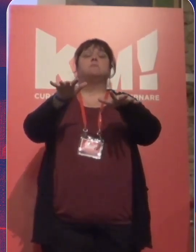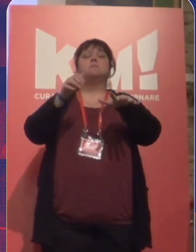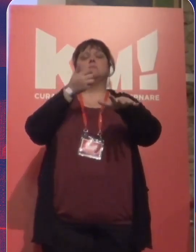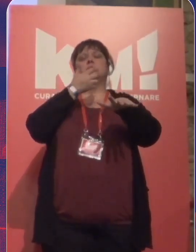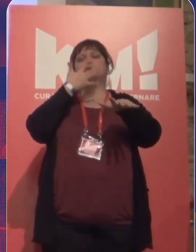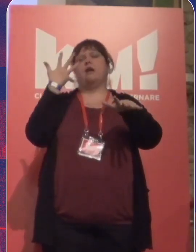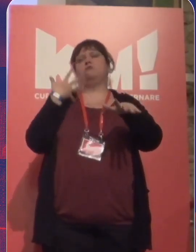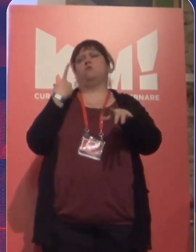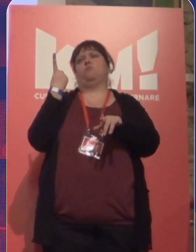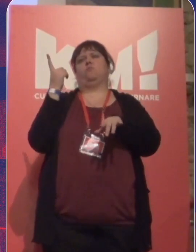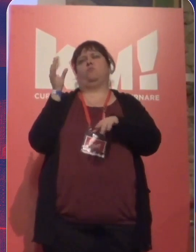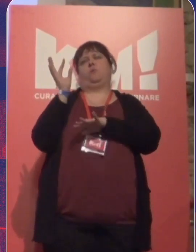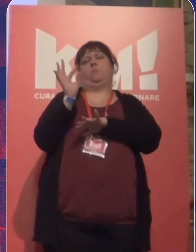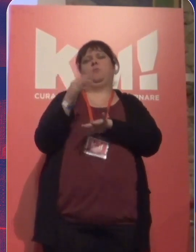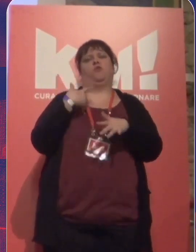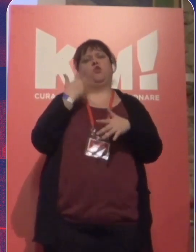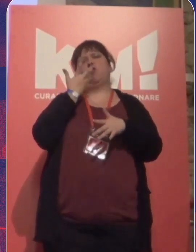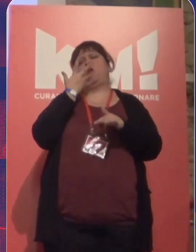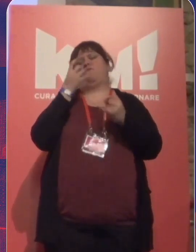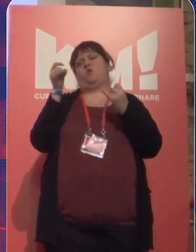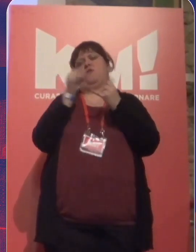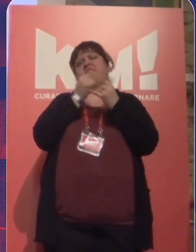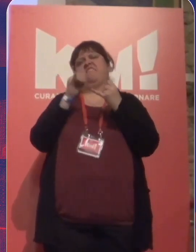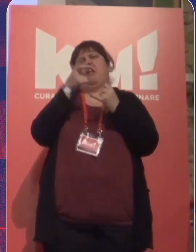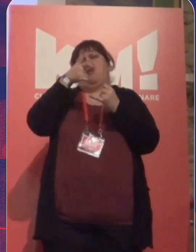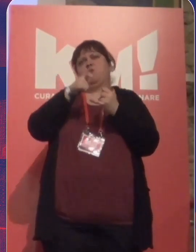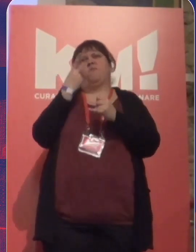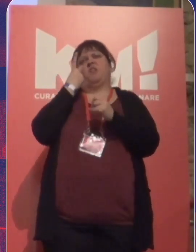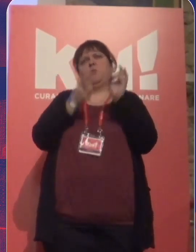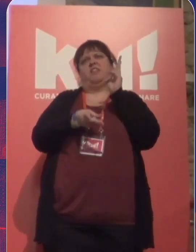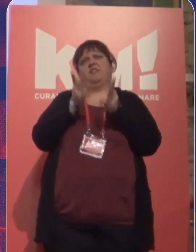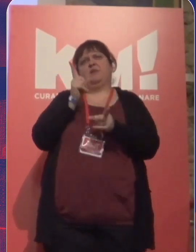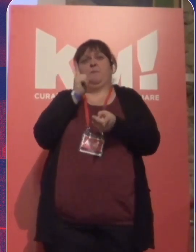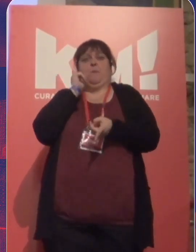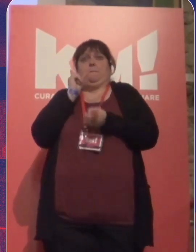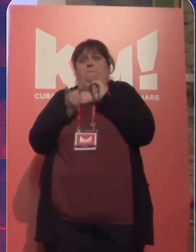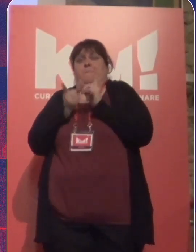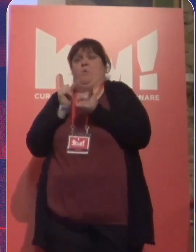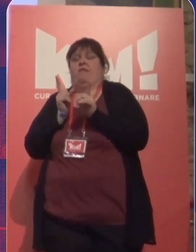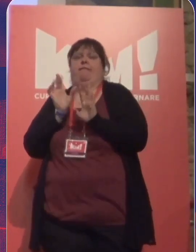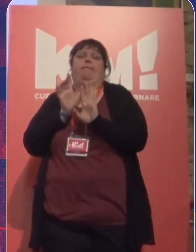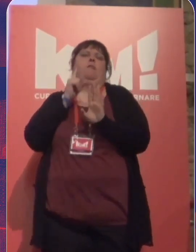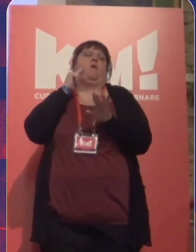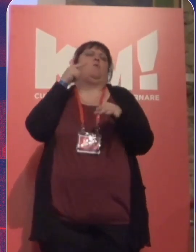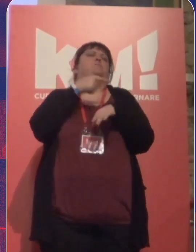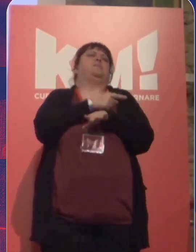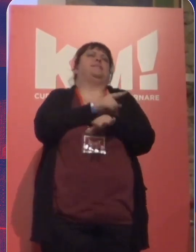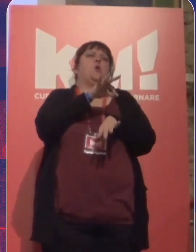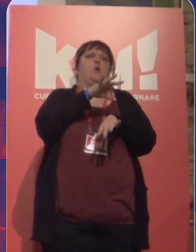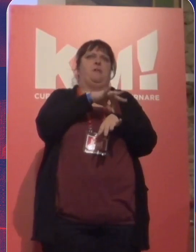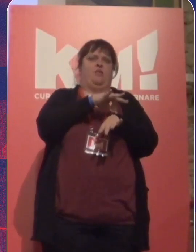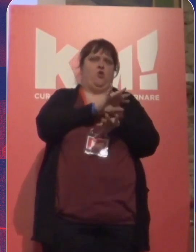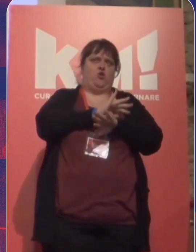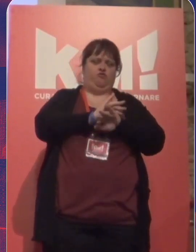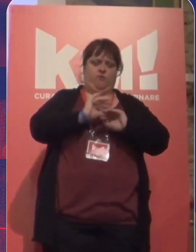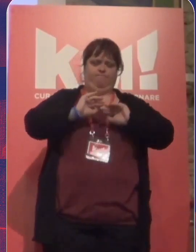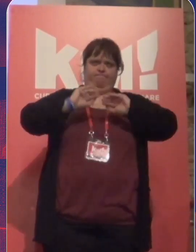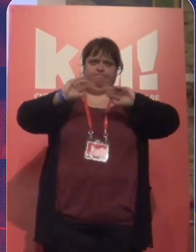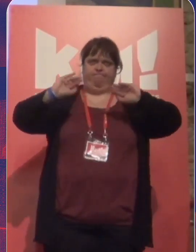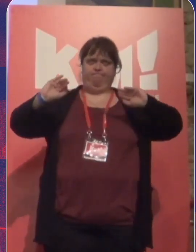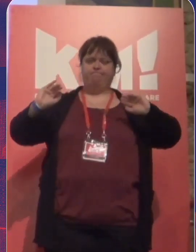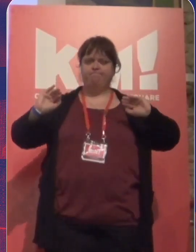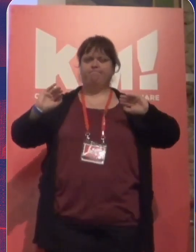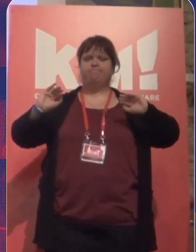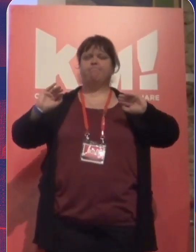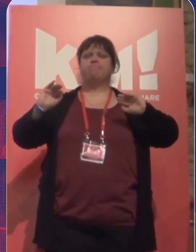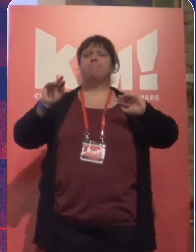perché riguarda più la politica che non la psicopatologia c'è violenza anche là dove diciamo così